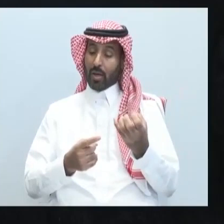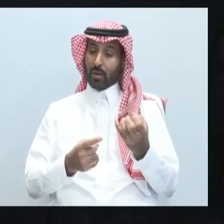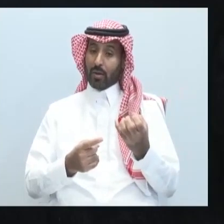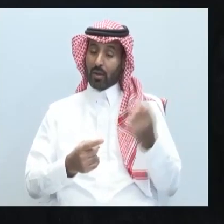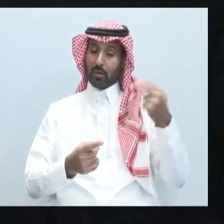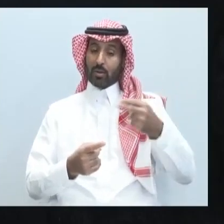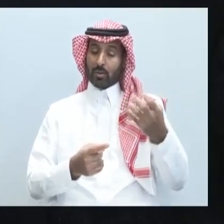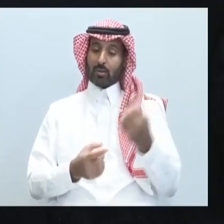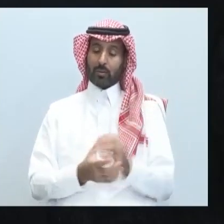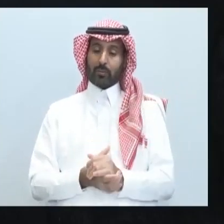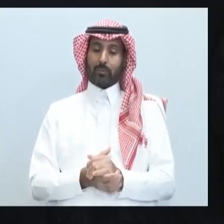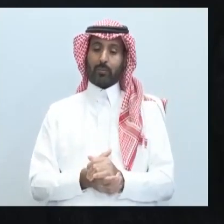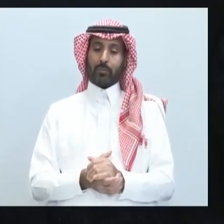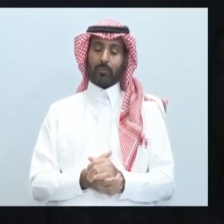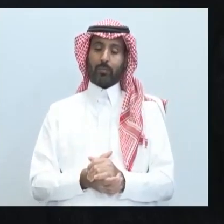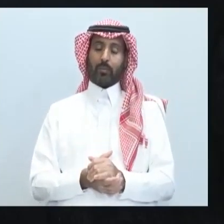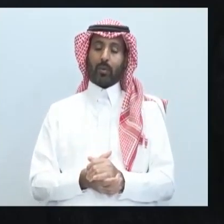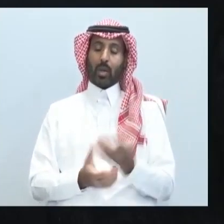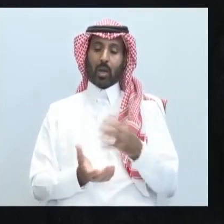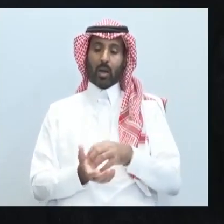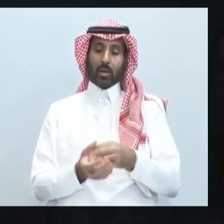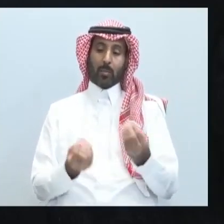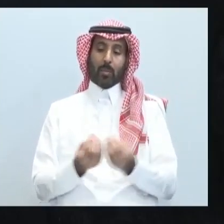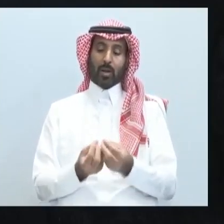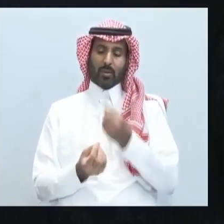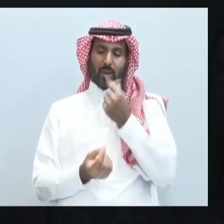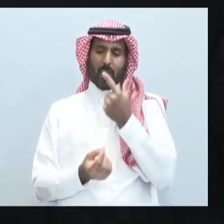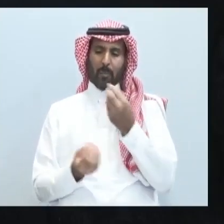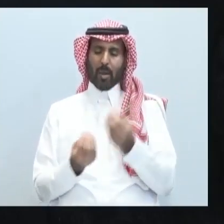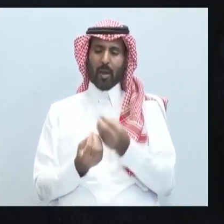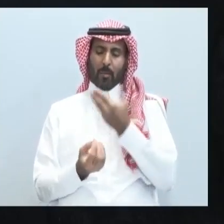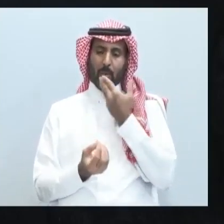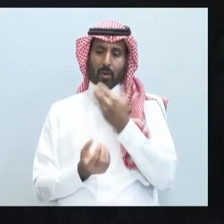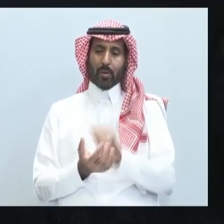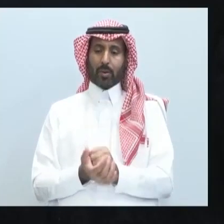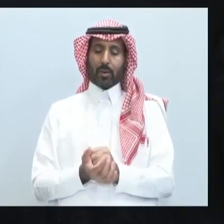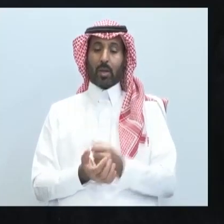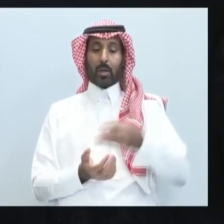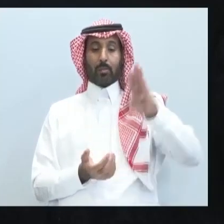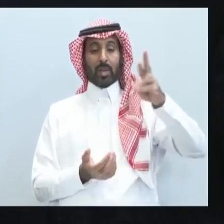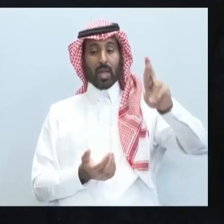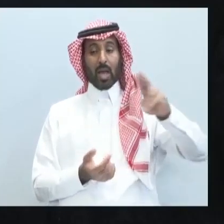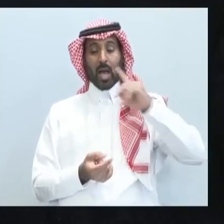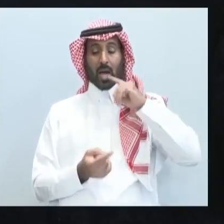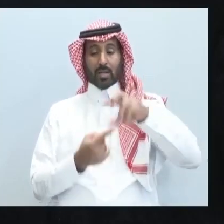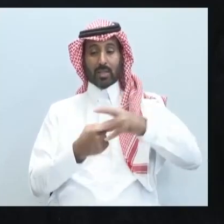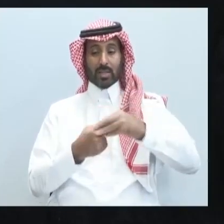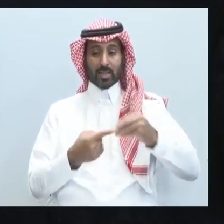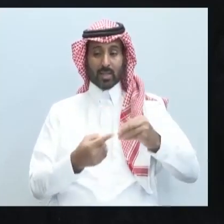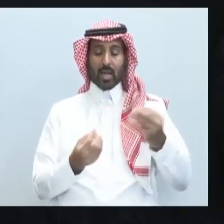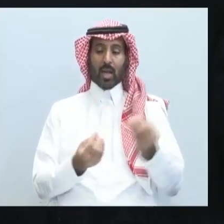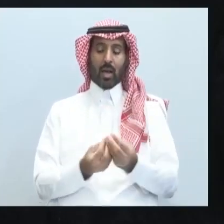ايون الهيدروجين والقاعده المرافقه مين اللي هو البي ار سالفه كل حمض ينتج قاعده مرافقه